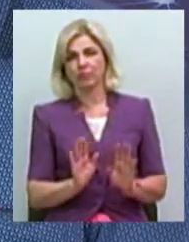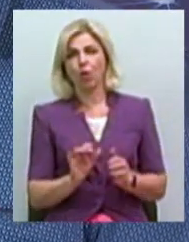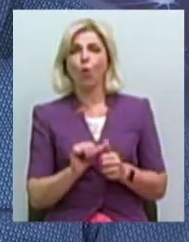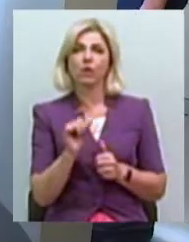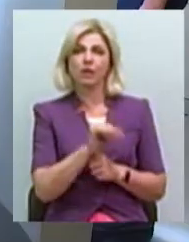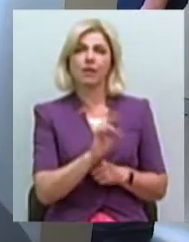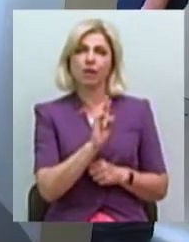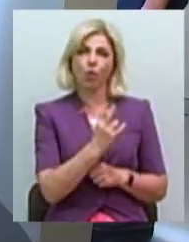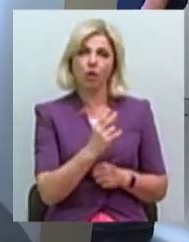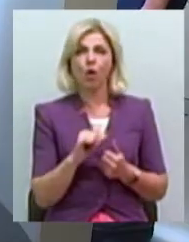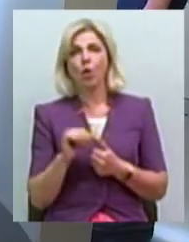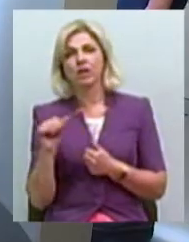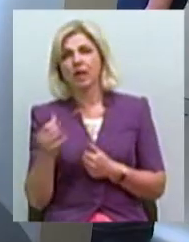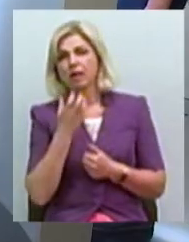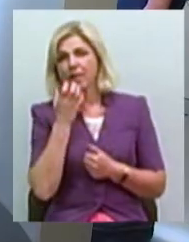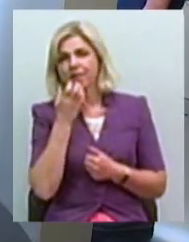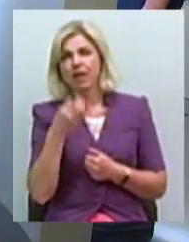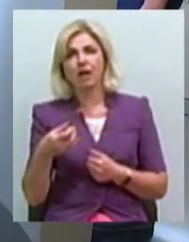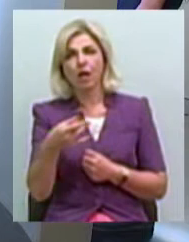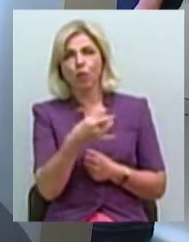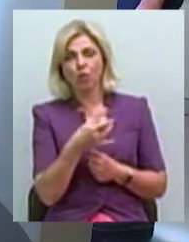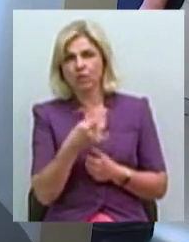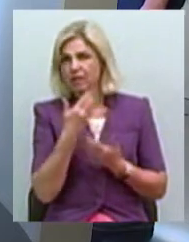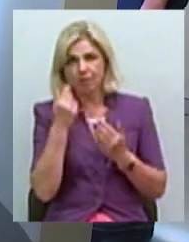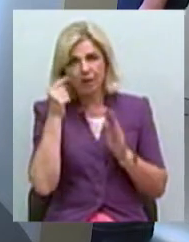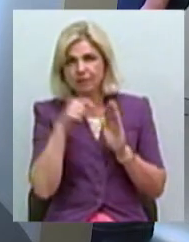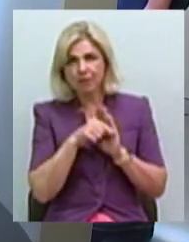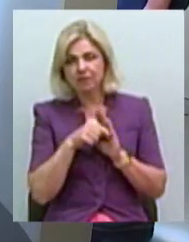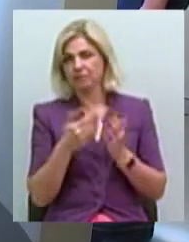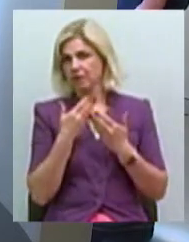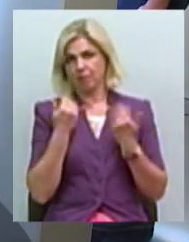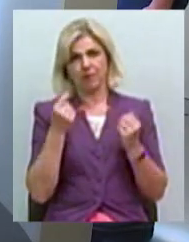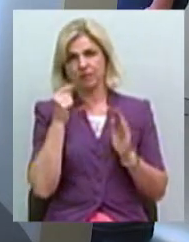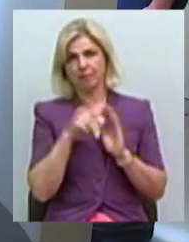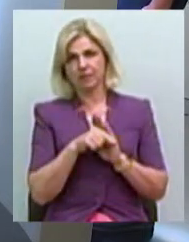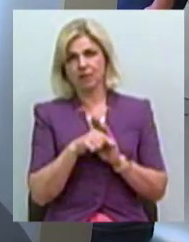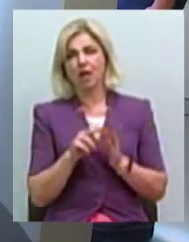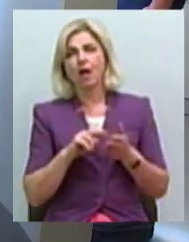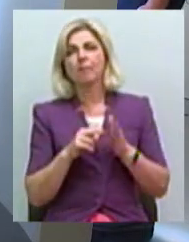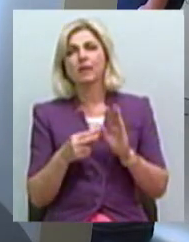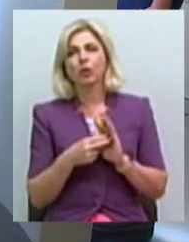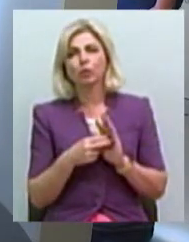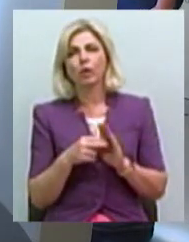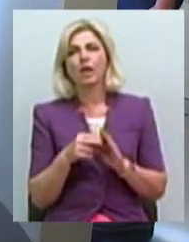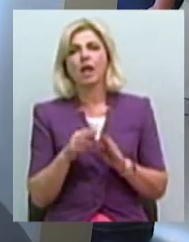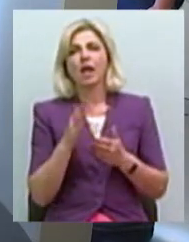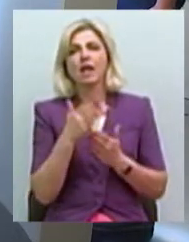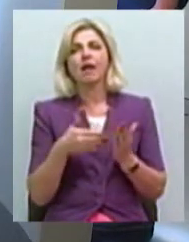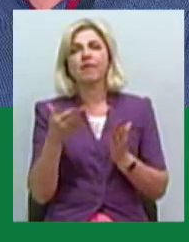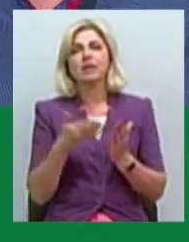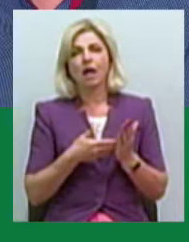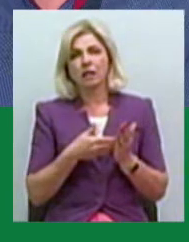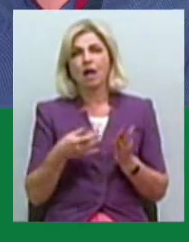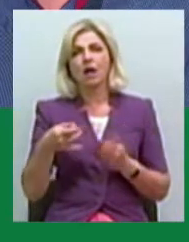окремо південні райони? Ні? Ні. Немає сенсу? Немає сенсу. Планується ліквідація районних